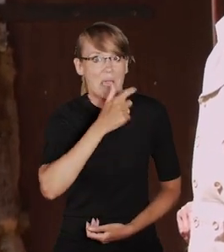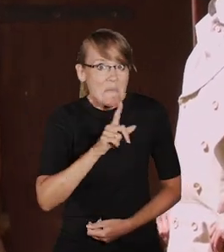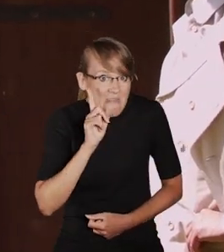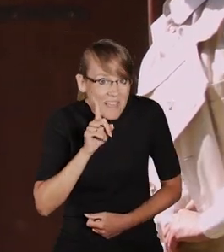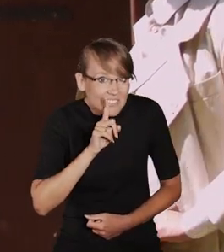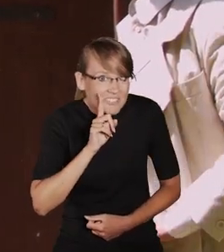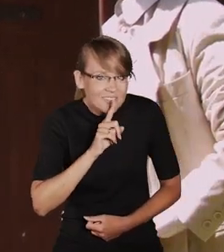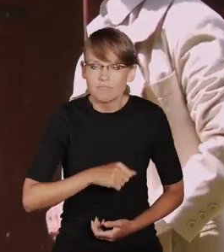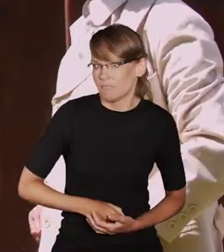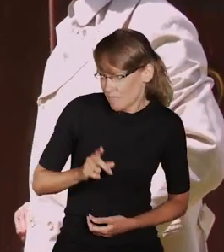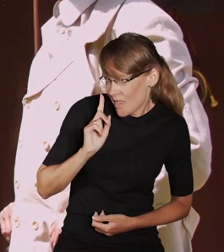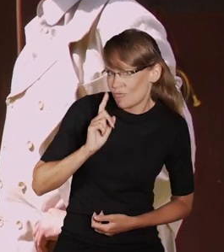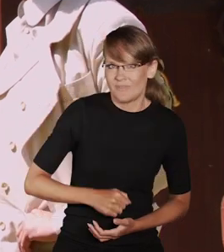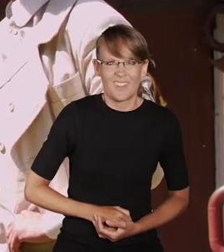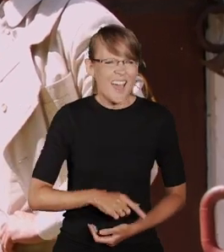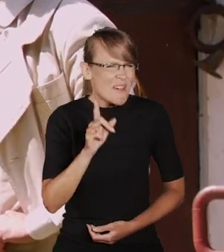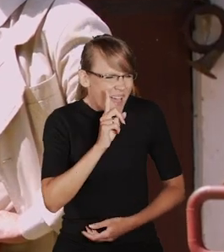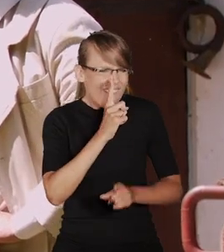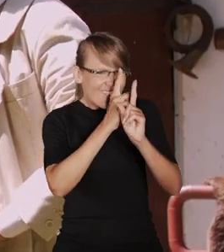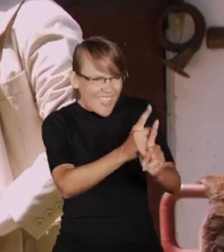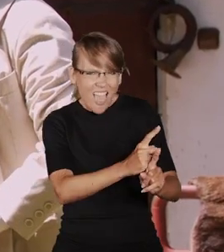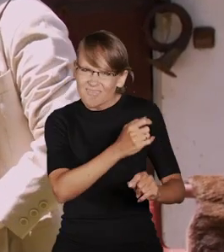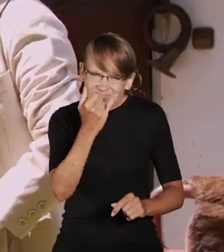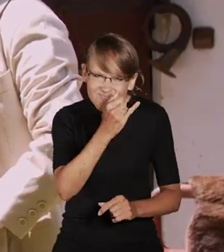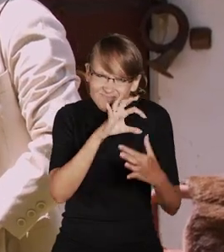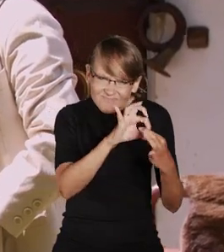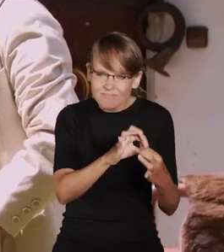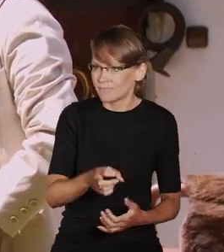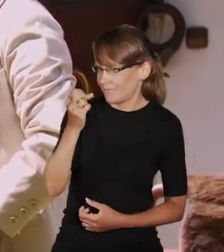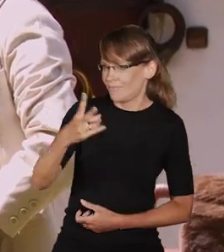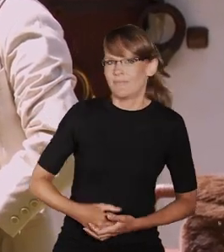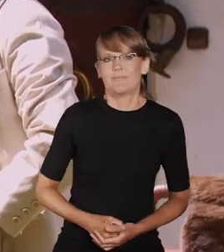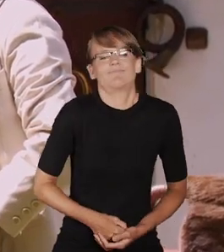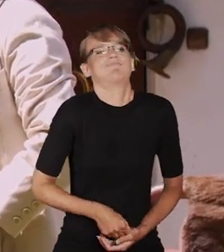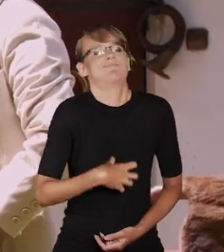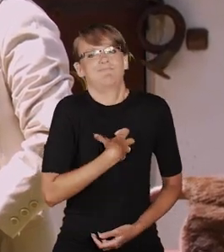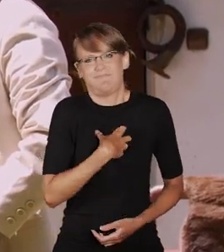jest wierny i stały w miłości? Czyżby mężczyzna? Tak, mężczyzna.